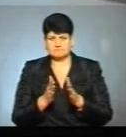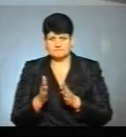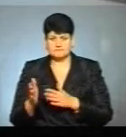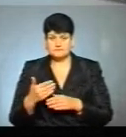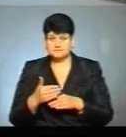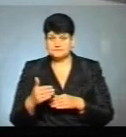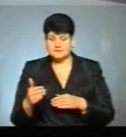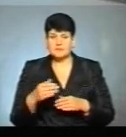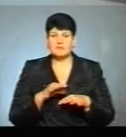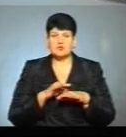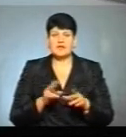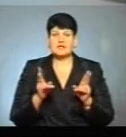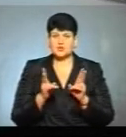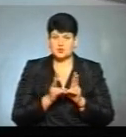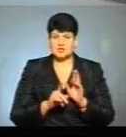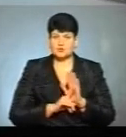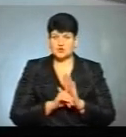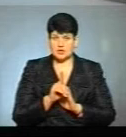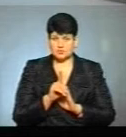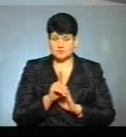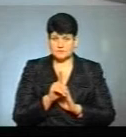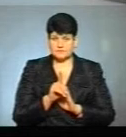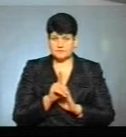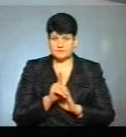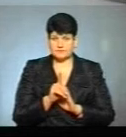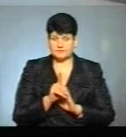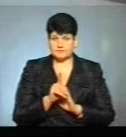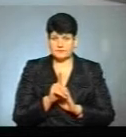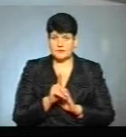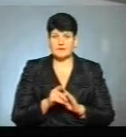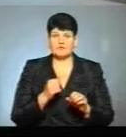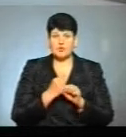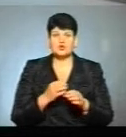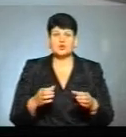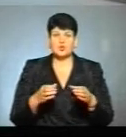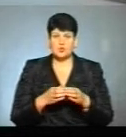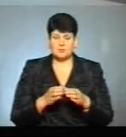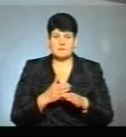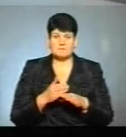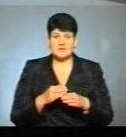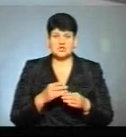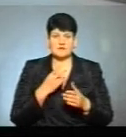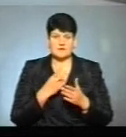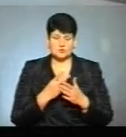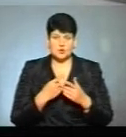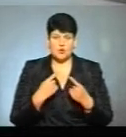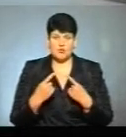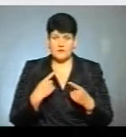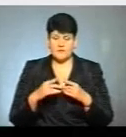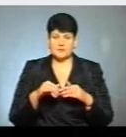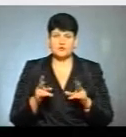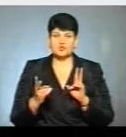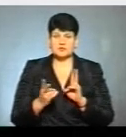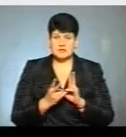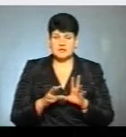Ми провели зустріч спочатку в межах робочої групи міжвідомчої, обговорили. Після того ми